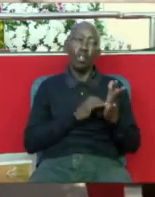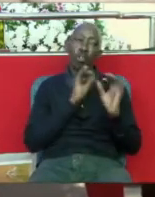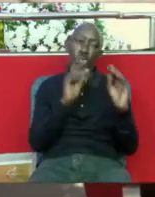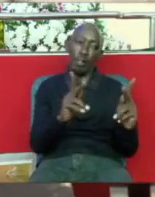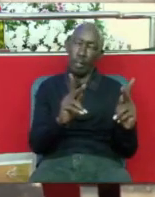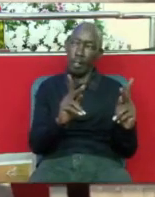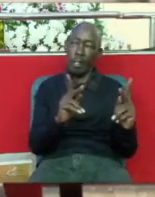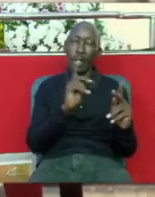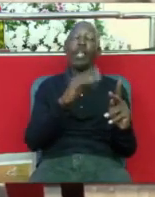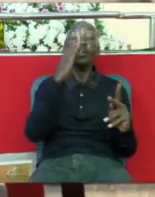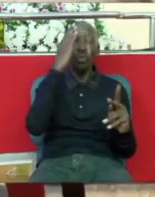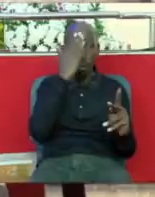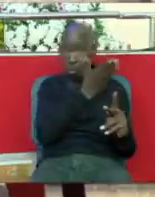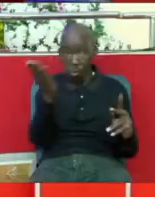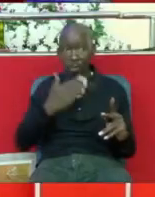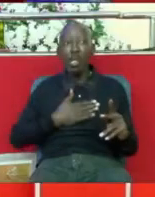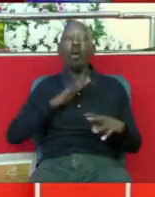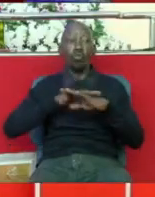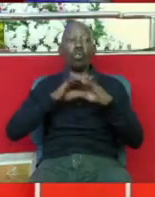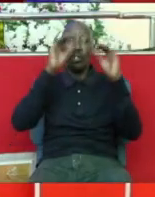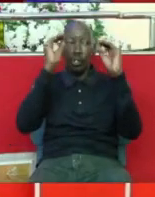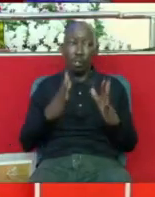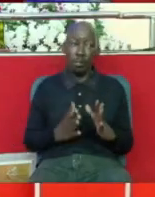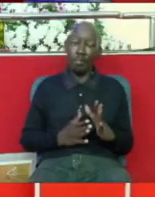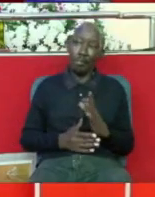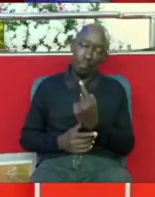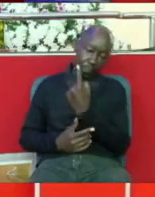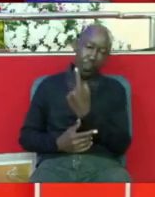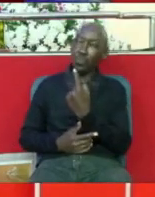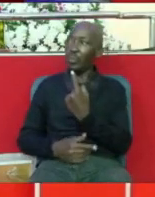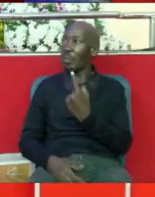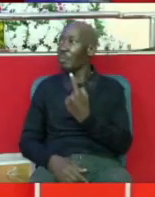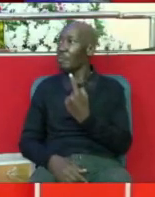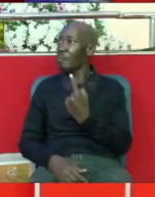sawa. They know I'm a good teacher. Wanajua kwamba nilikuwa mwalimu mzuri.